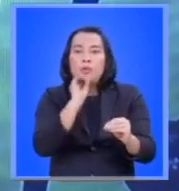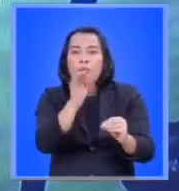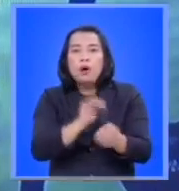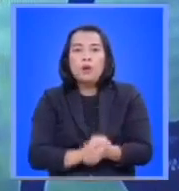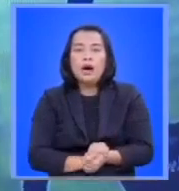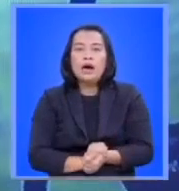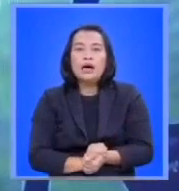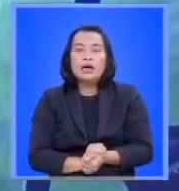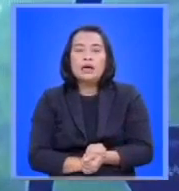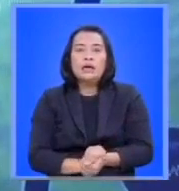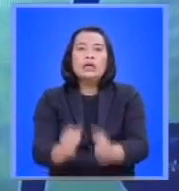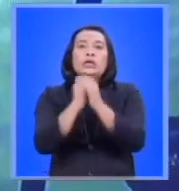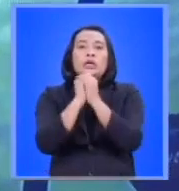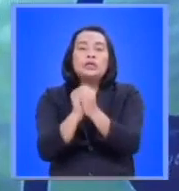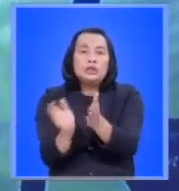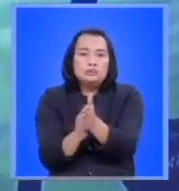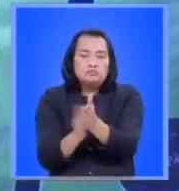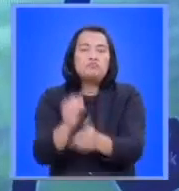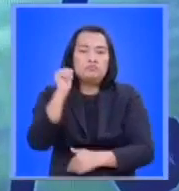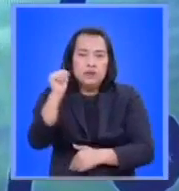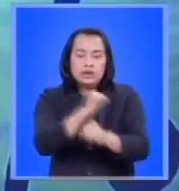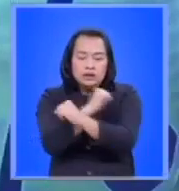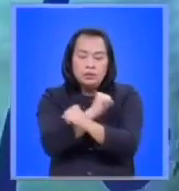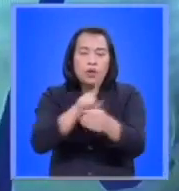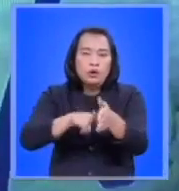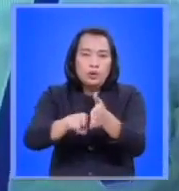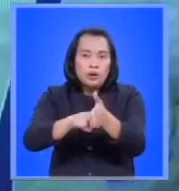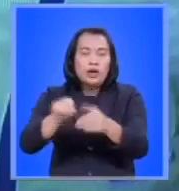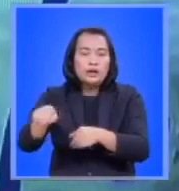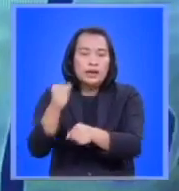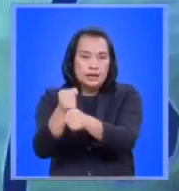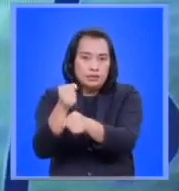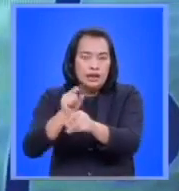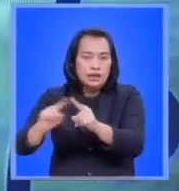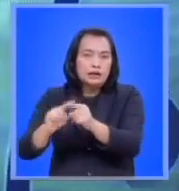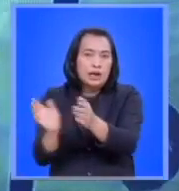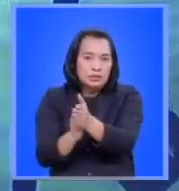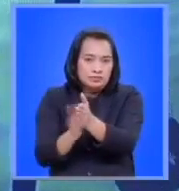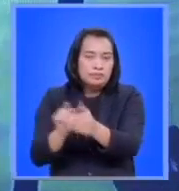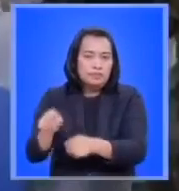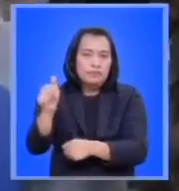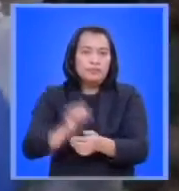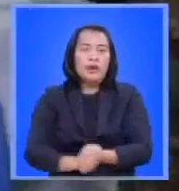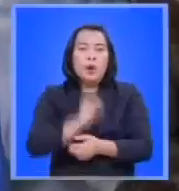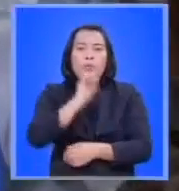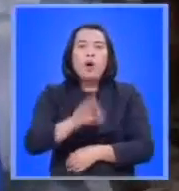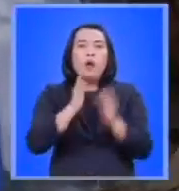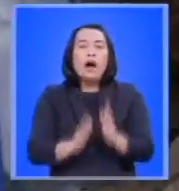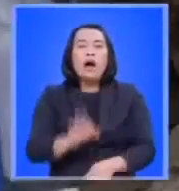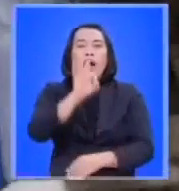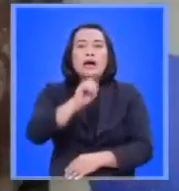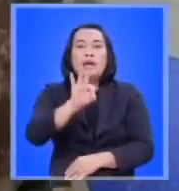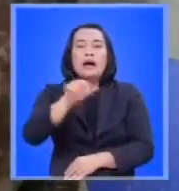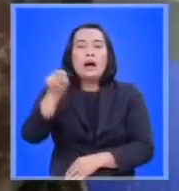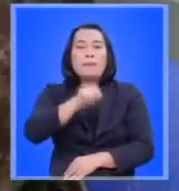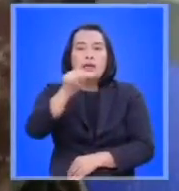การรับมือกับไวรัสอู่ฮั่นของจีนค่ะโดยระบุว่าขณะนี้ร้อยละ99ของผู้เสียชีวิตและผู้ติดเชื้